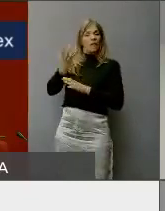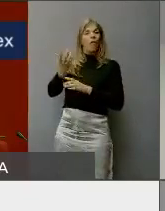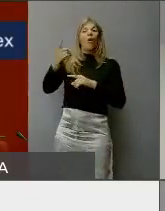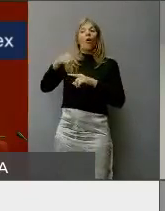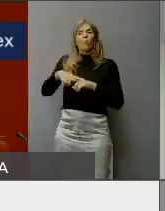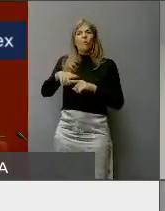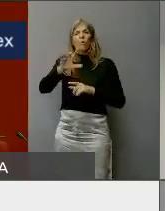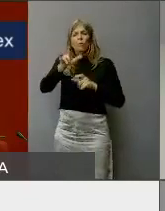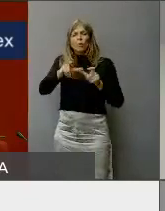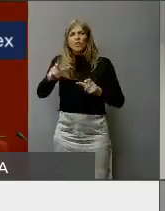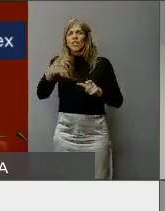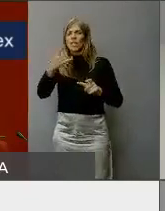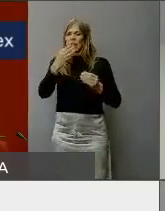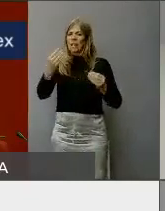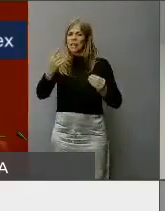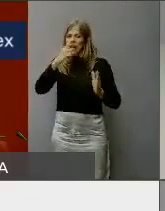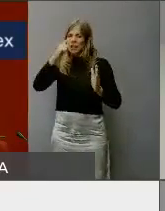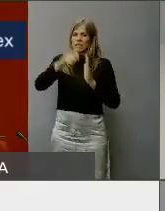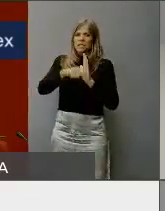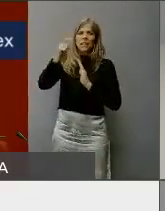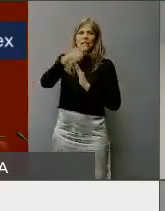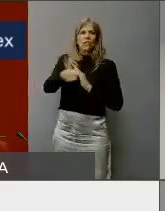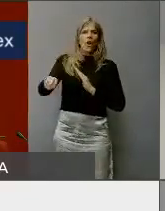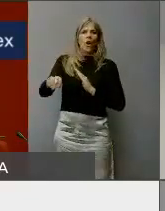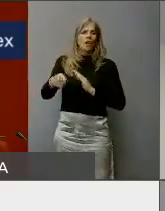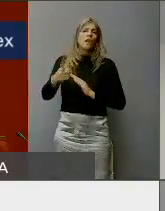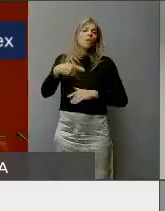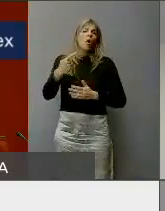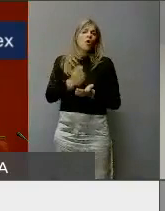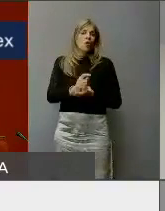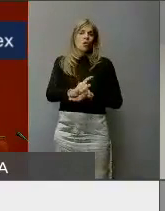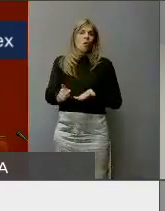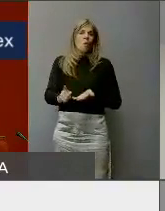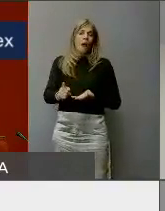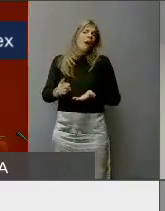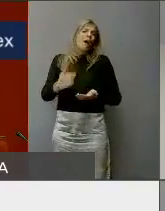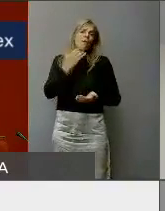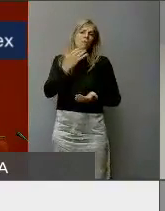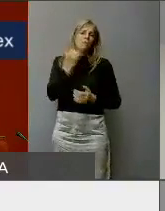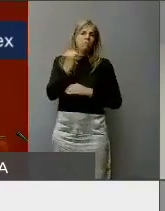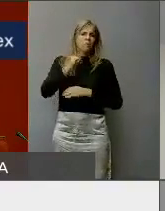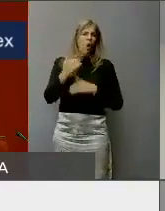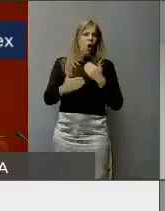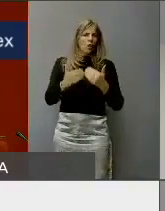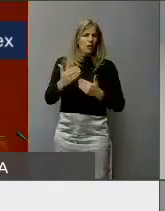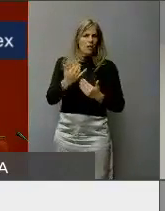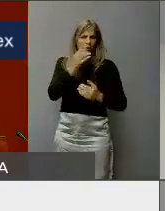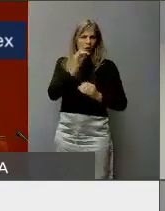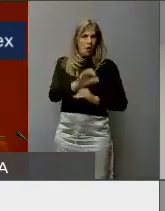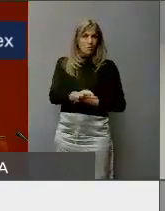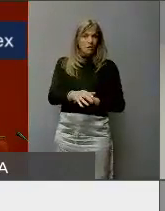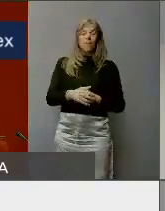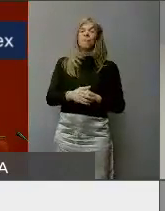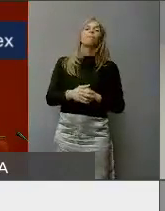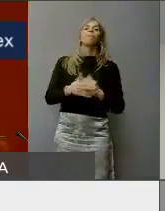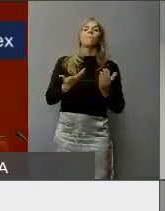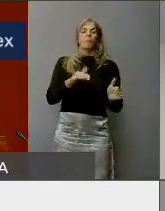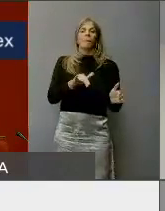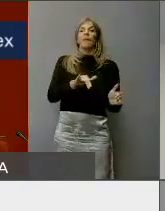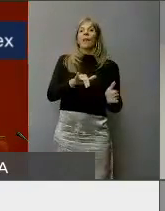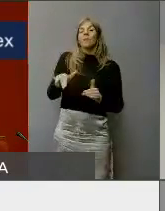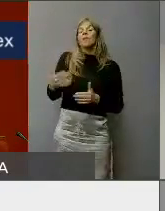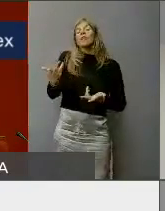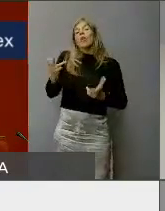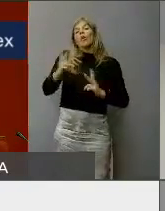la sanzione non la pagano e quindi continuano diciamo ad agire indisturbati detto questo che mi auguro appunto dalla